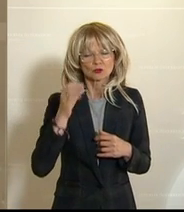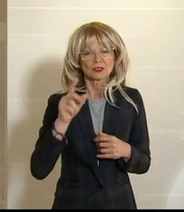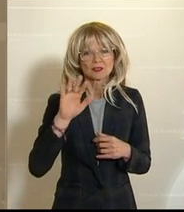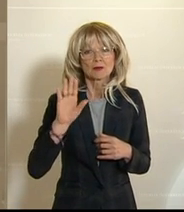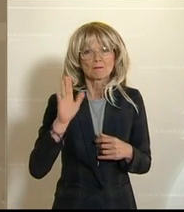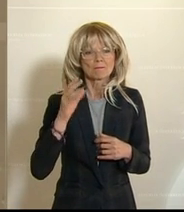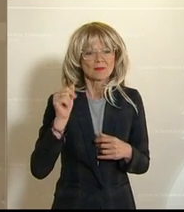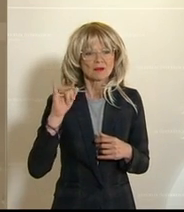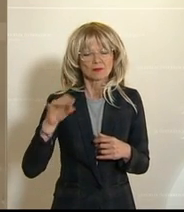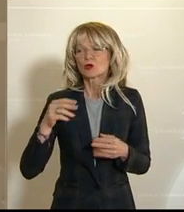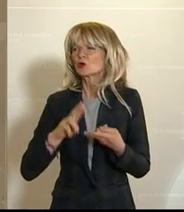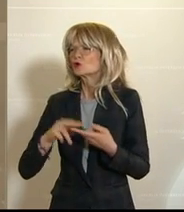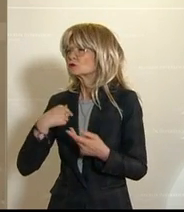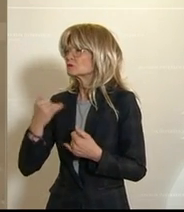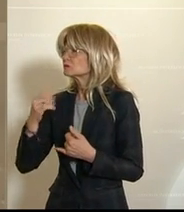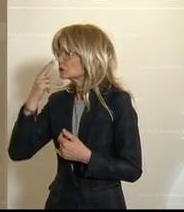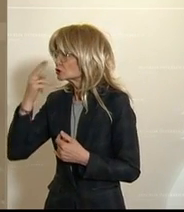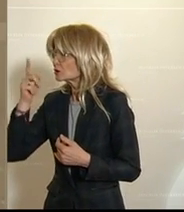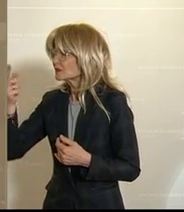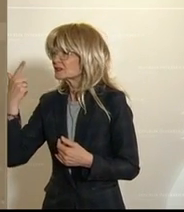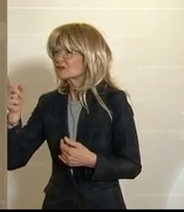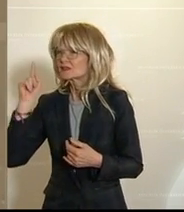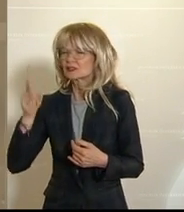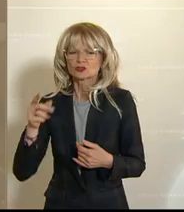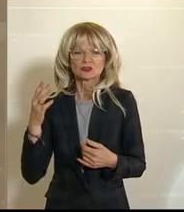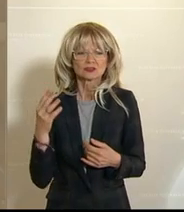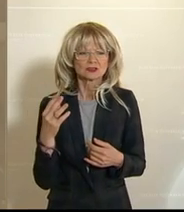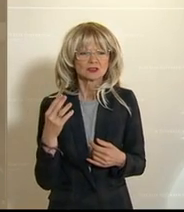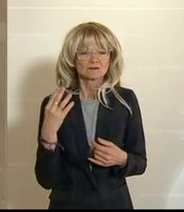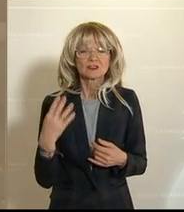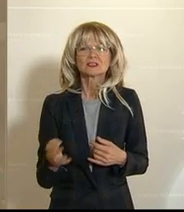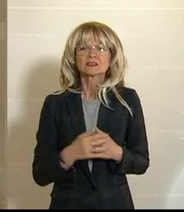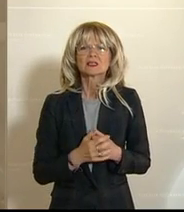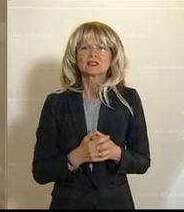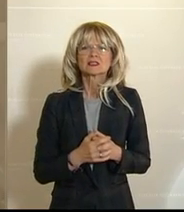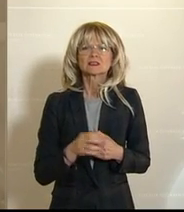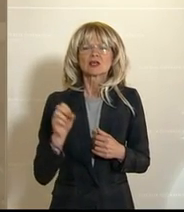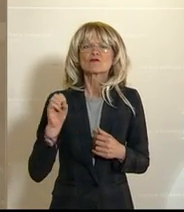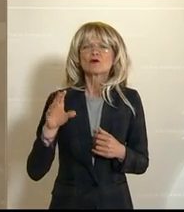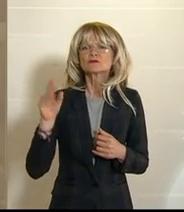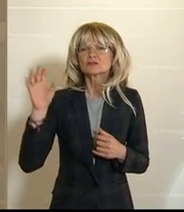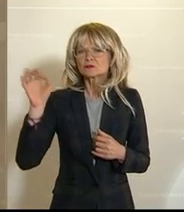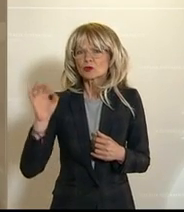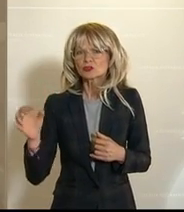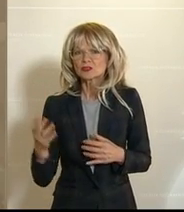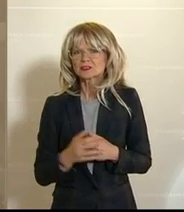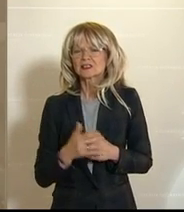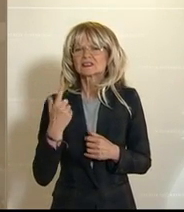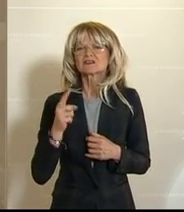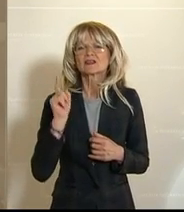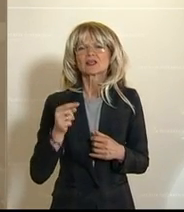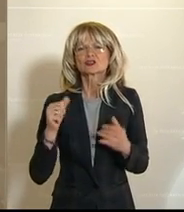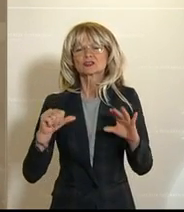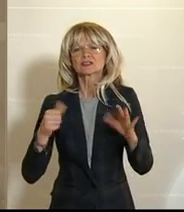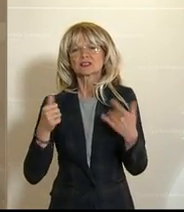2040 aus. 15,1% des BIPs. Katastrophe sehe ich nicht. 2060